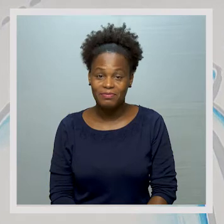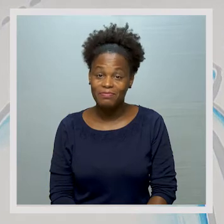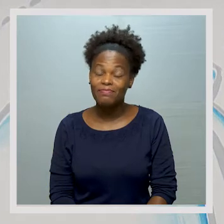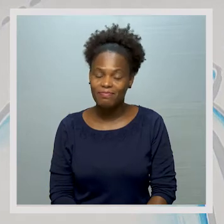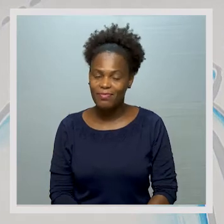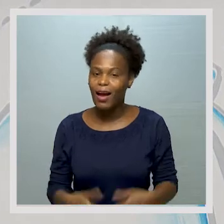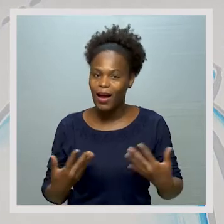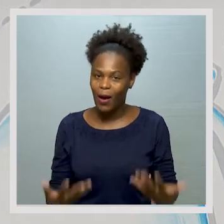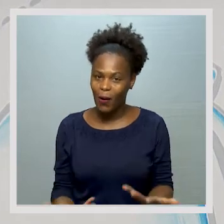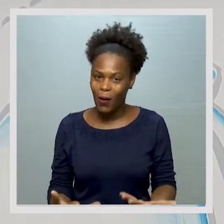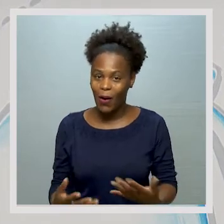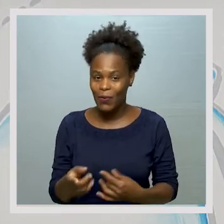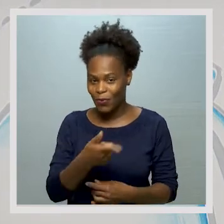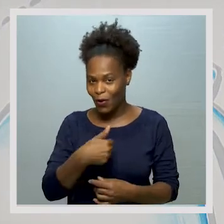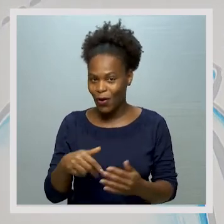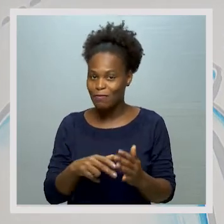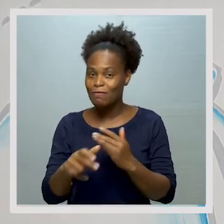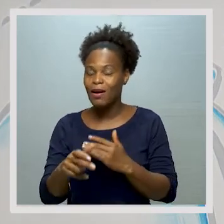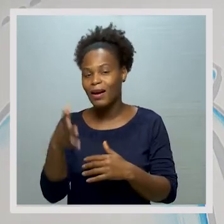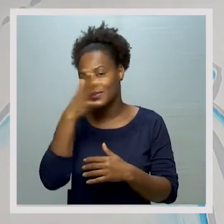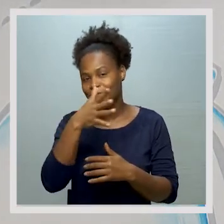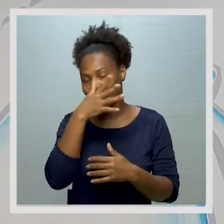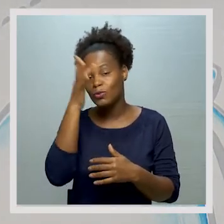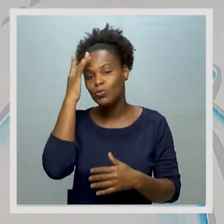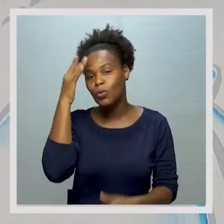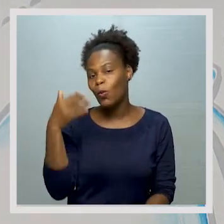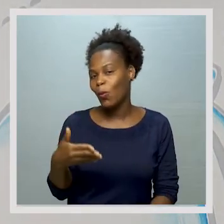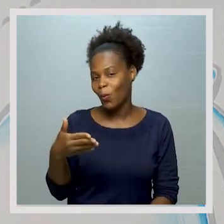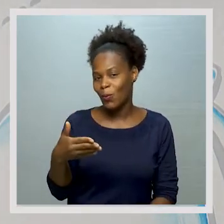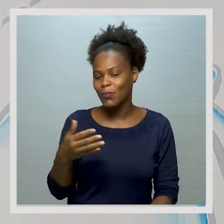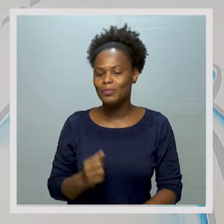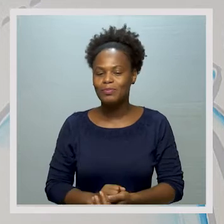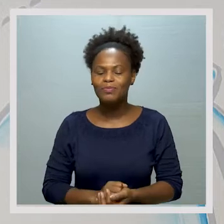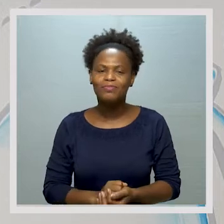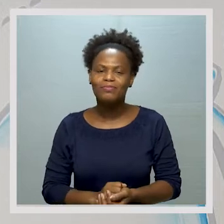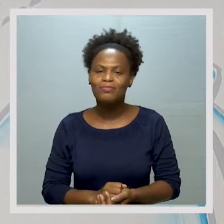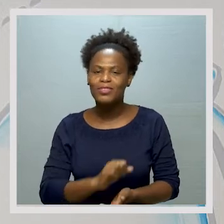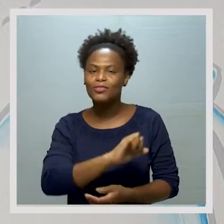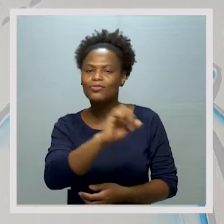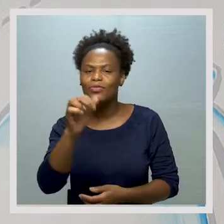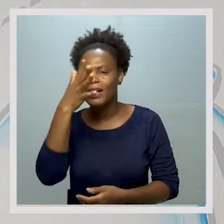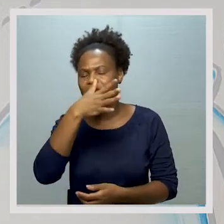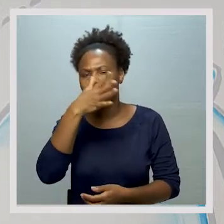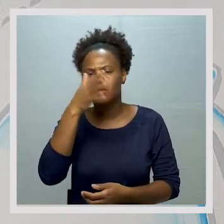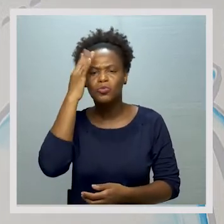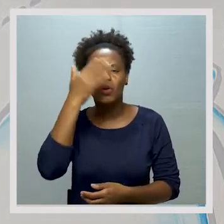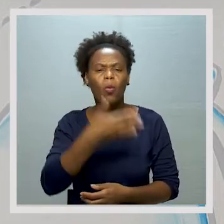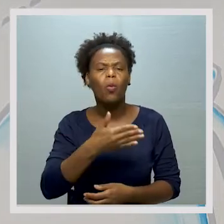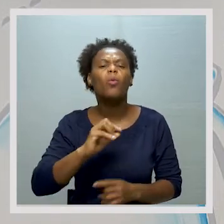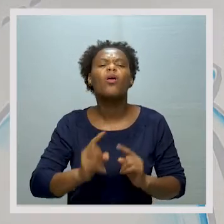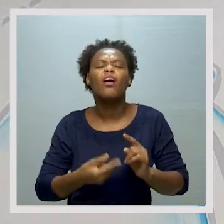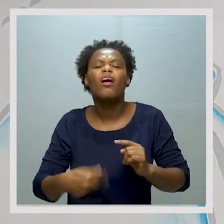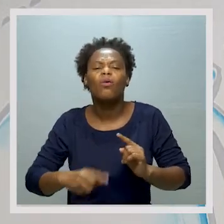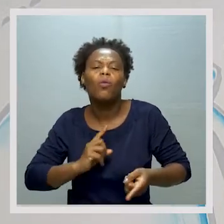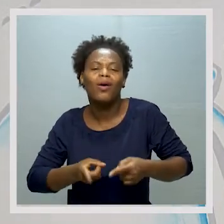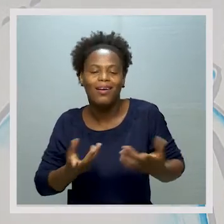Maintenant, on passe à l'activité 1. Qu'est-ce que vous avez en activité 1?